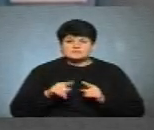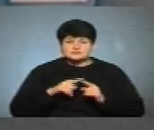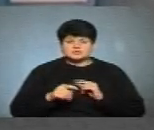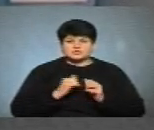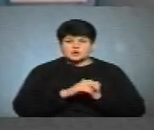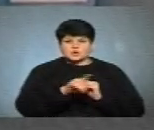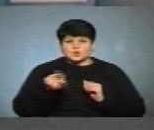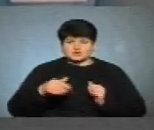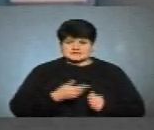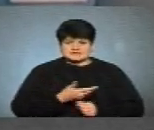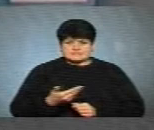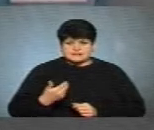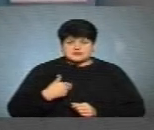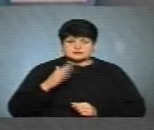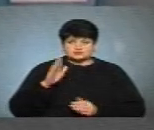нас буде